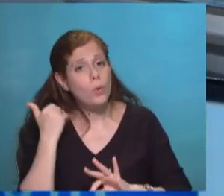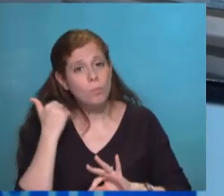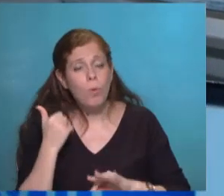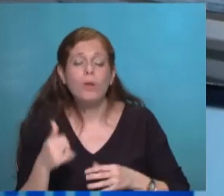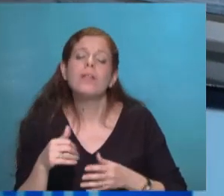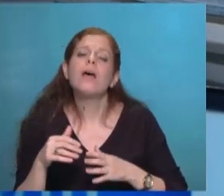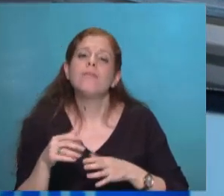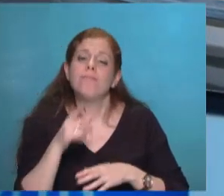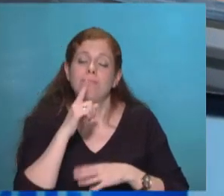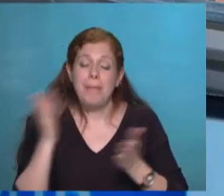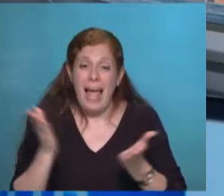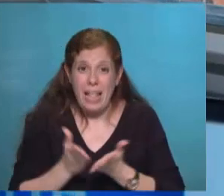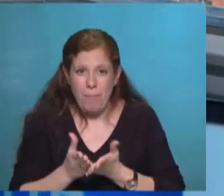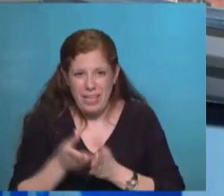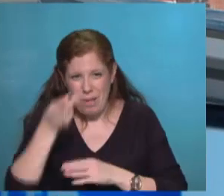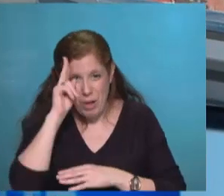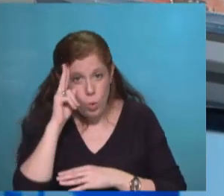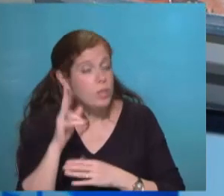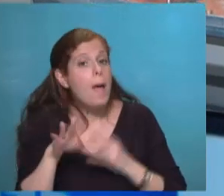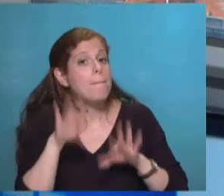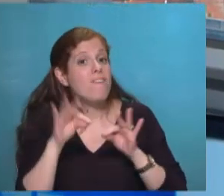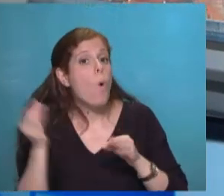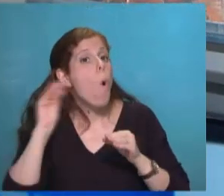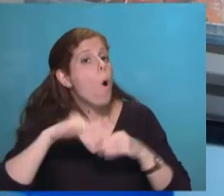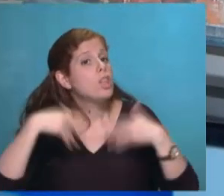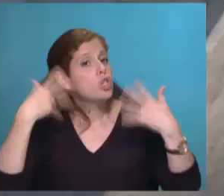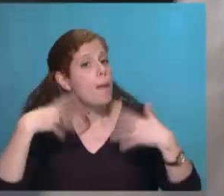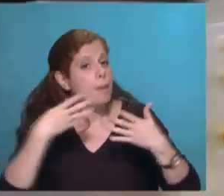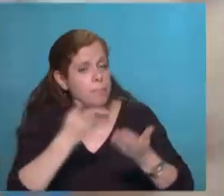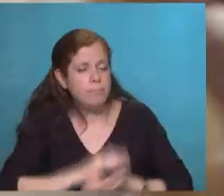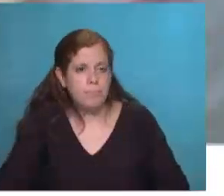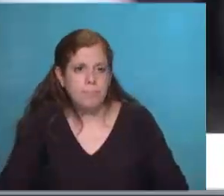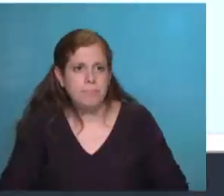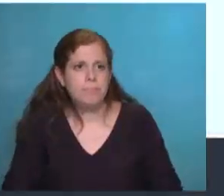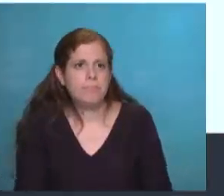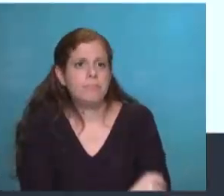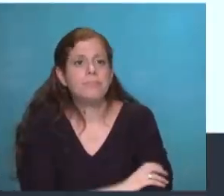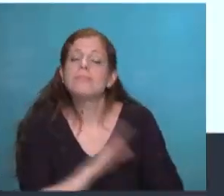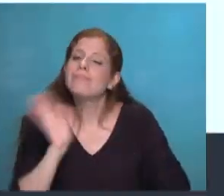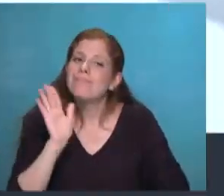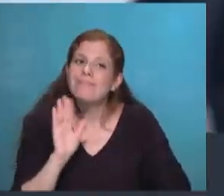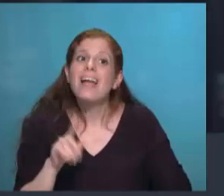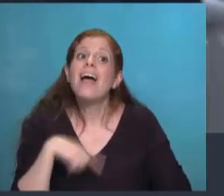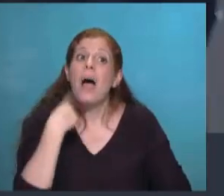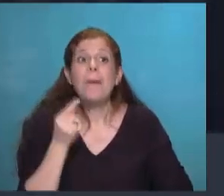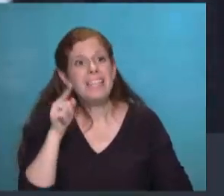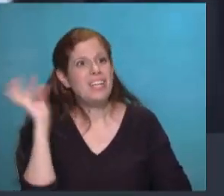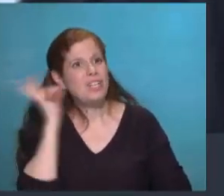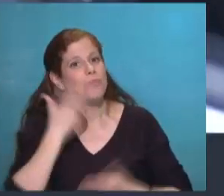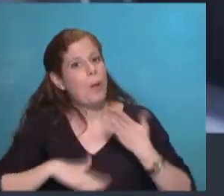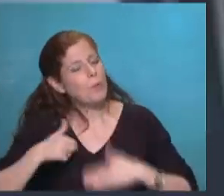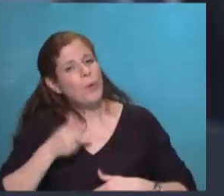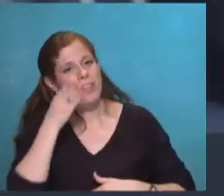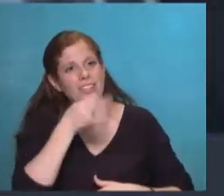העמק עם הליכוד. מה יצביעו שם בעוד 9 ימים? הנה הכתבה. שלום. אמרתי, הנה נשים נחמדות, אני אפנה